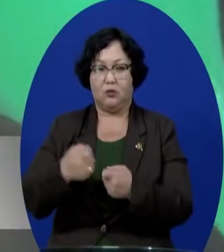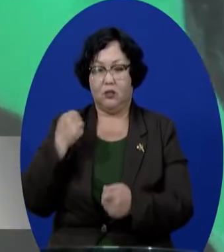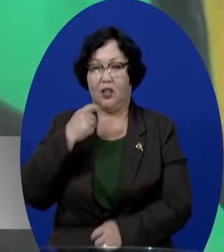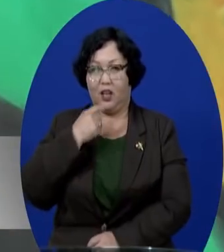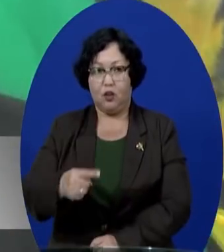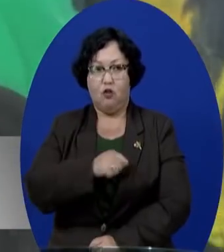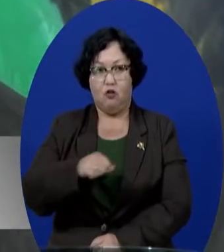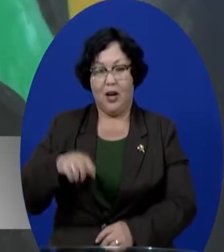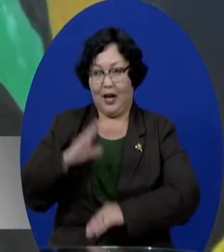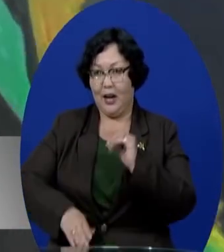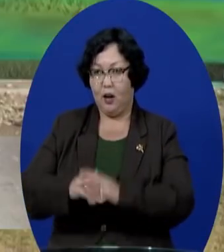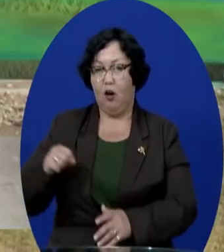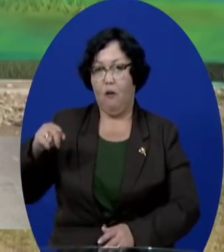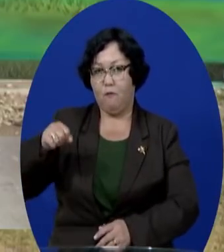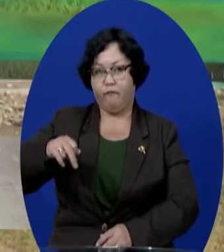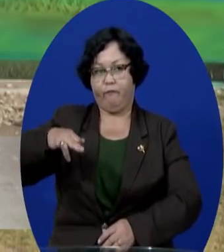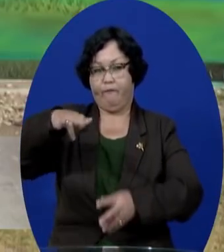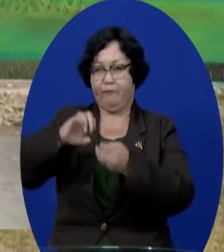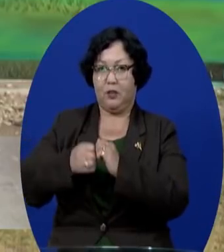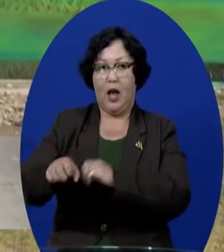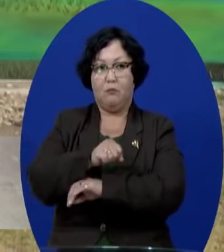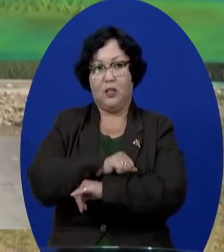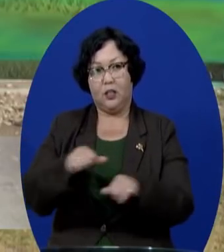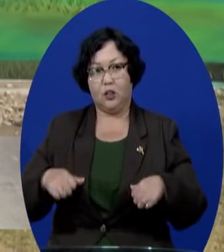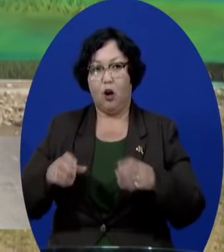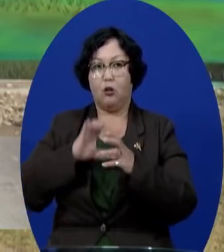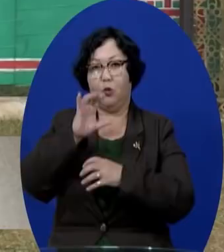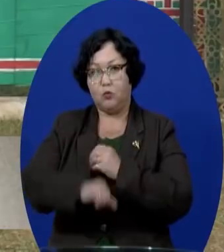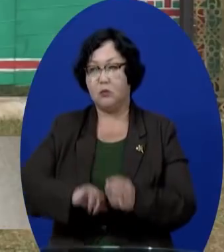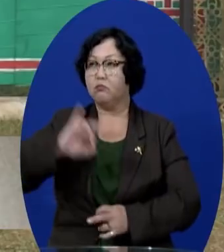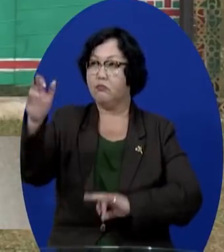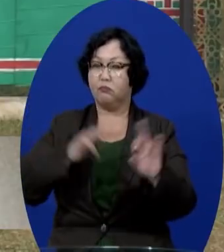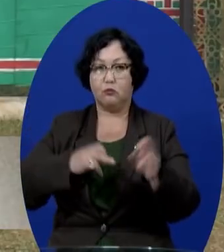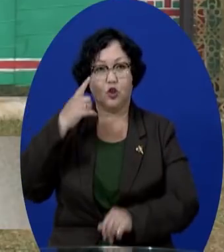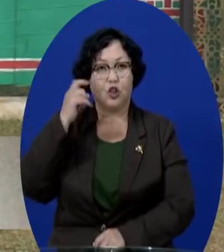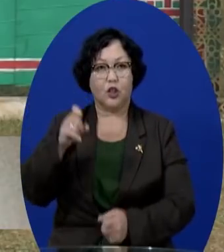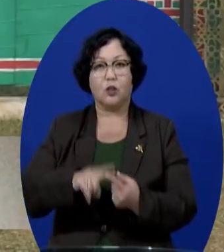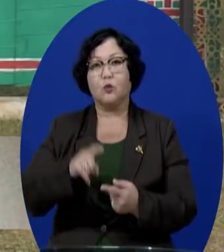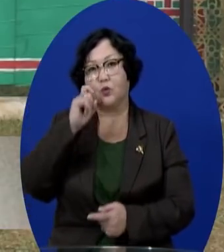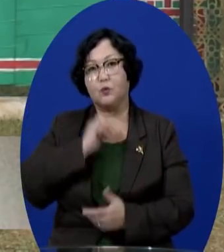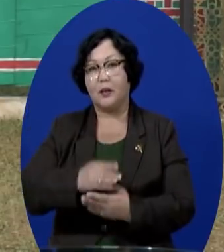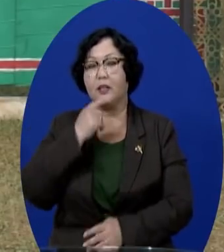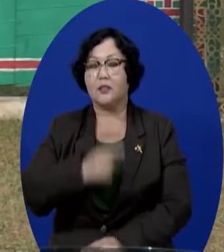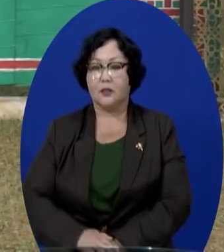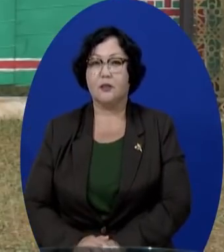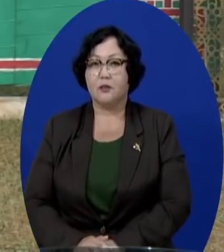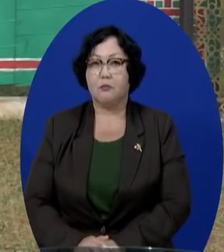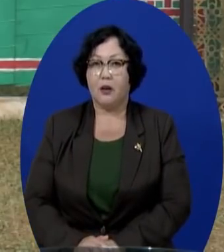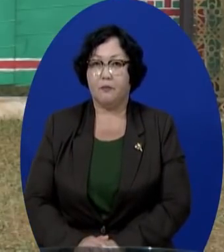гараар онгоц бүтээгээд тухайн онгоцоор аймгийнхаа иргэдийг олон улсад тээвэрлэх зорилготой гэдгээ ярьж байсан юм.